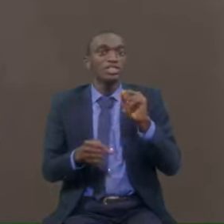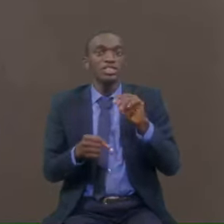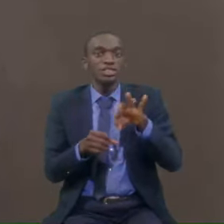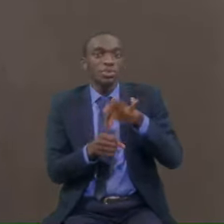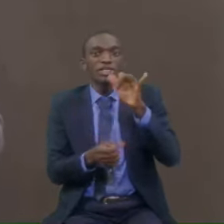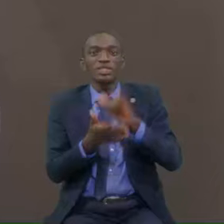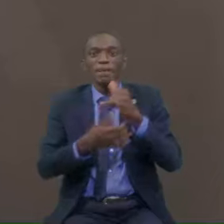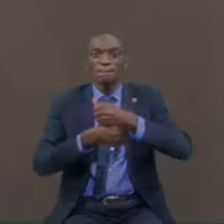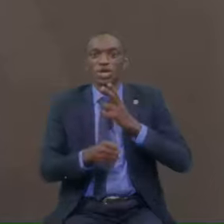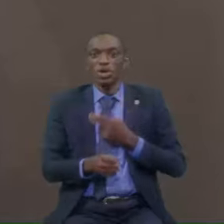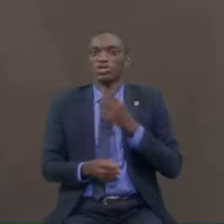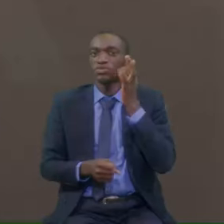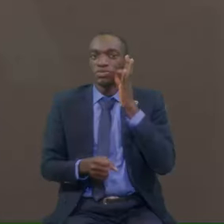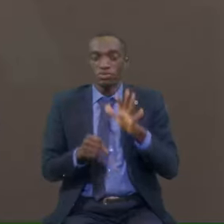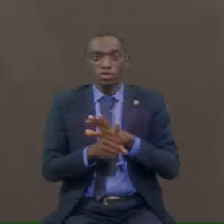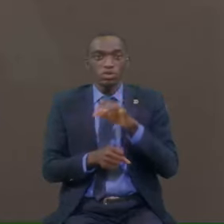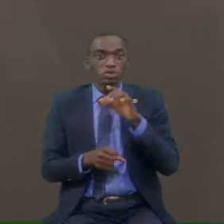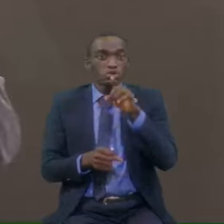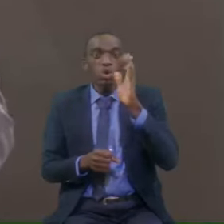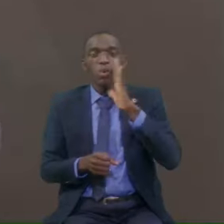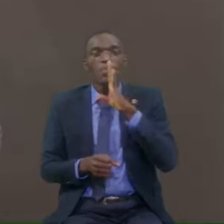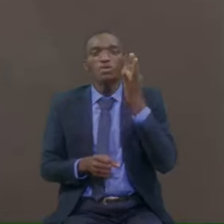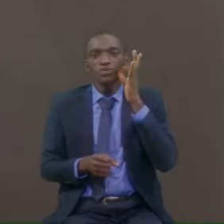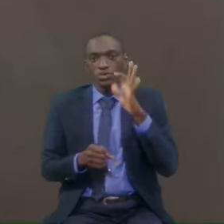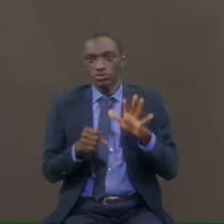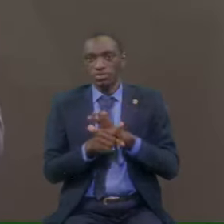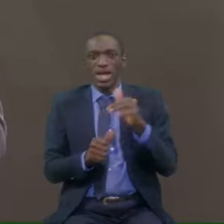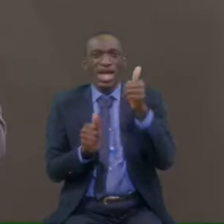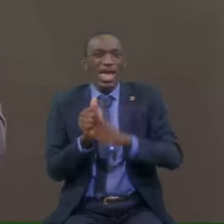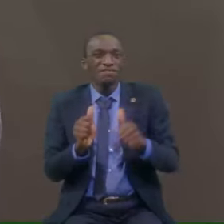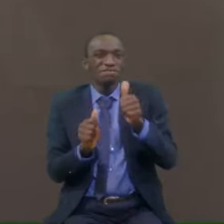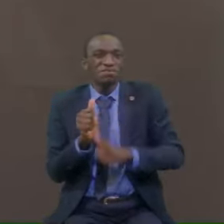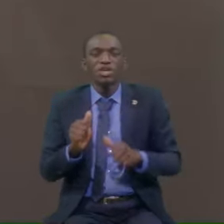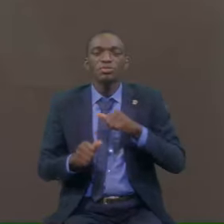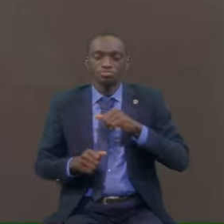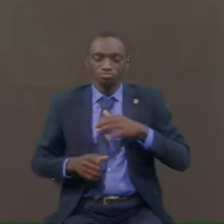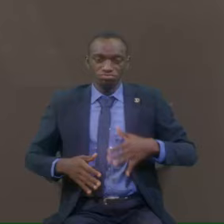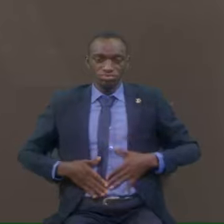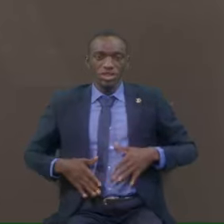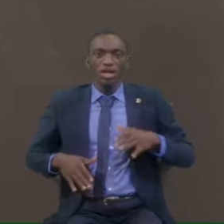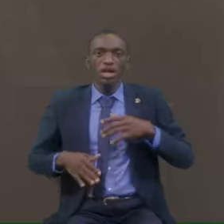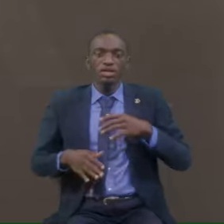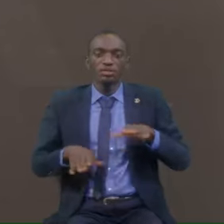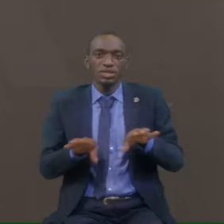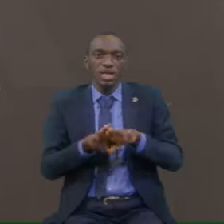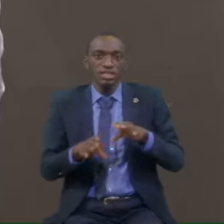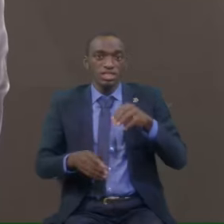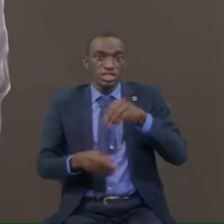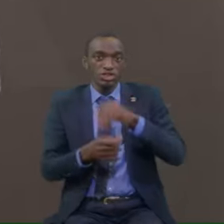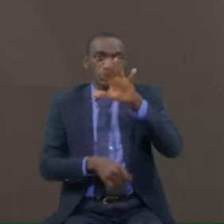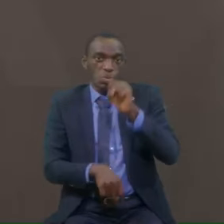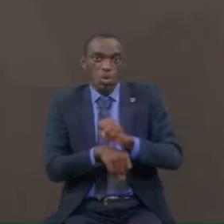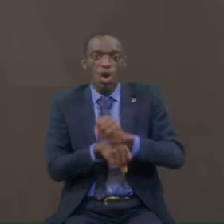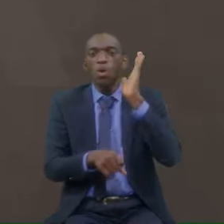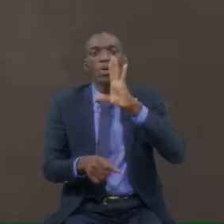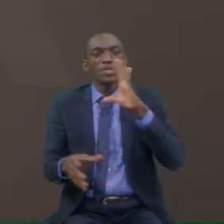Tu seras fructueux. Toute stérilité dans le ministère sera ôtée de ta vie